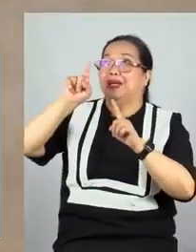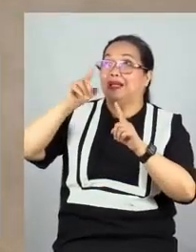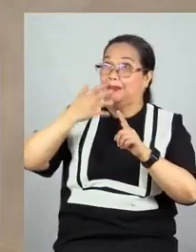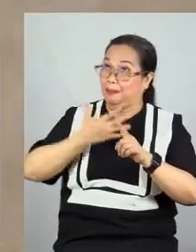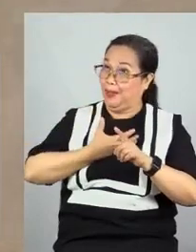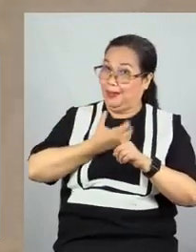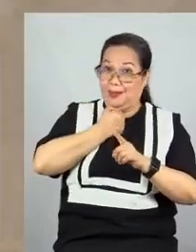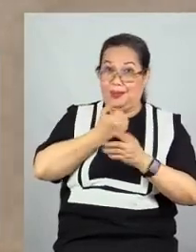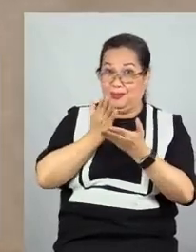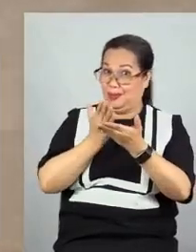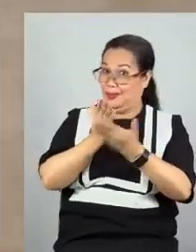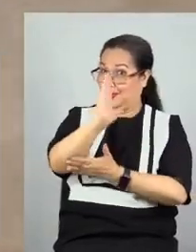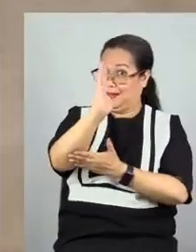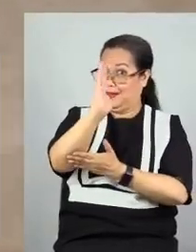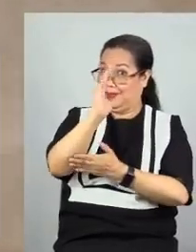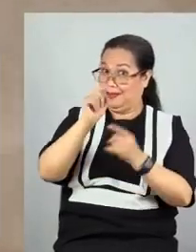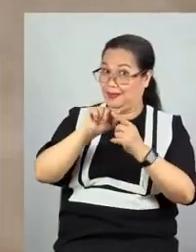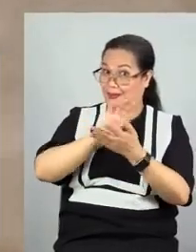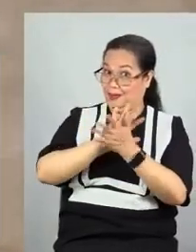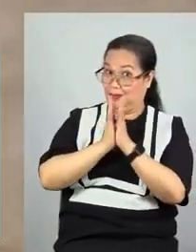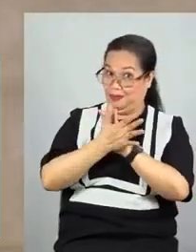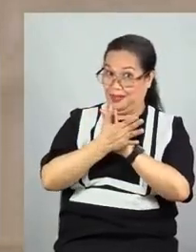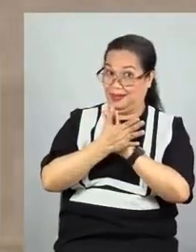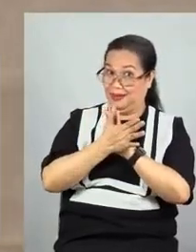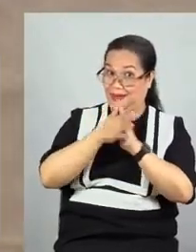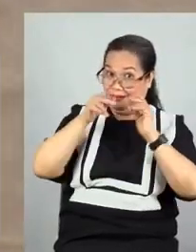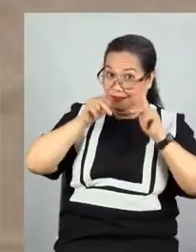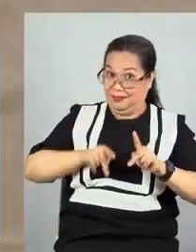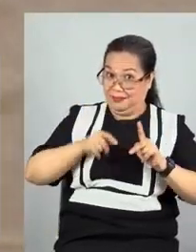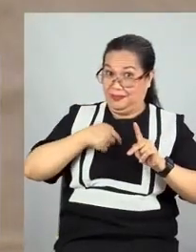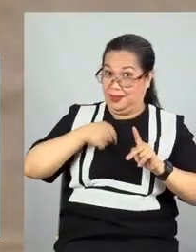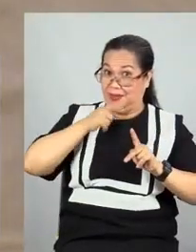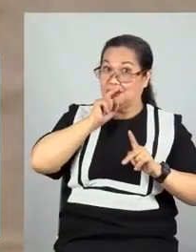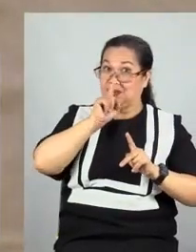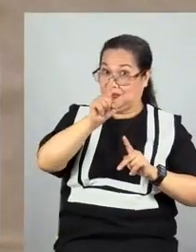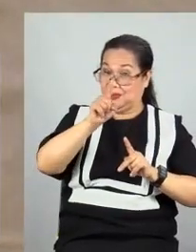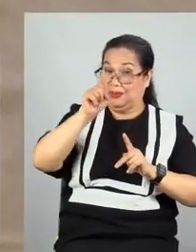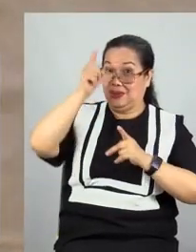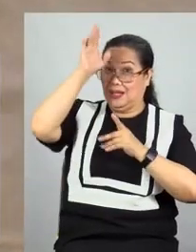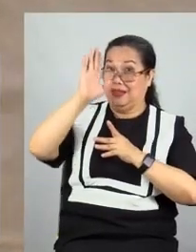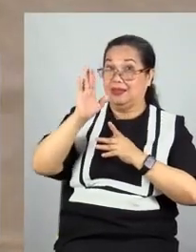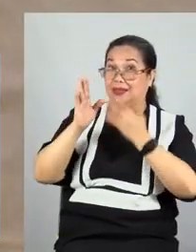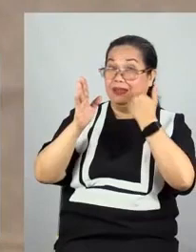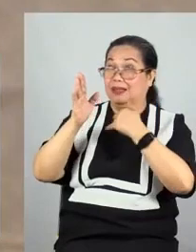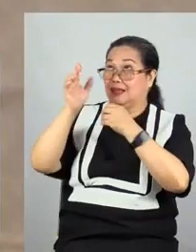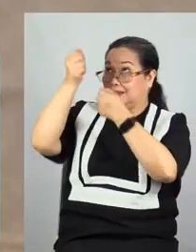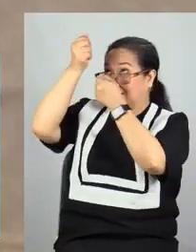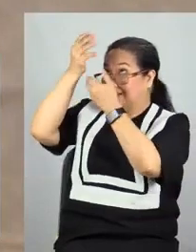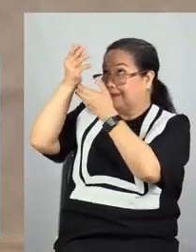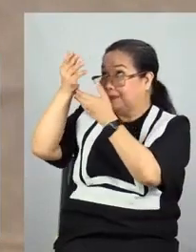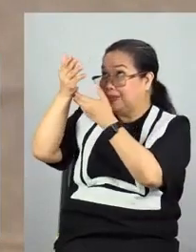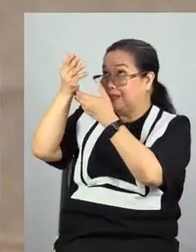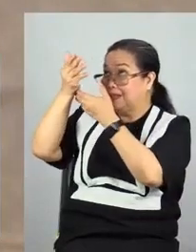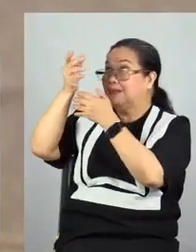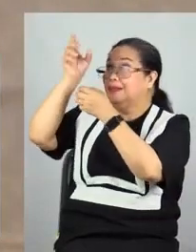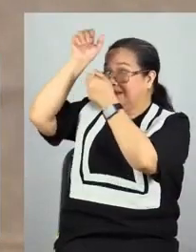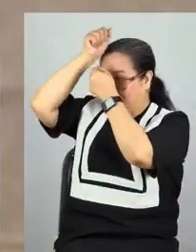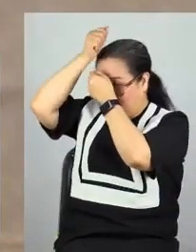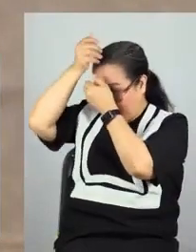karapatan na nasa kanya na mag-utos at nagpailalim